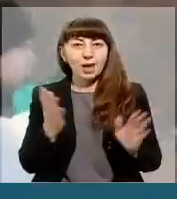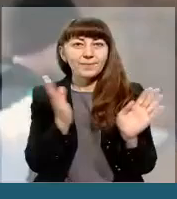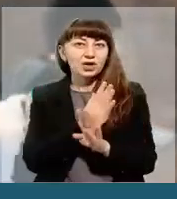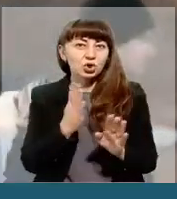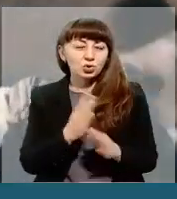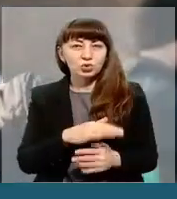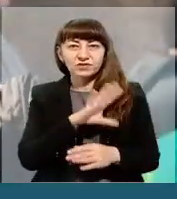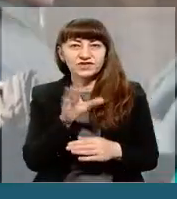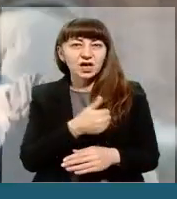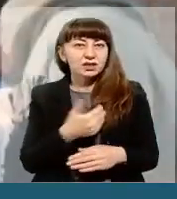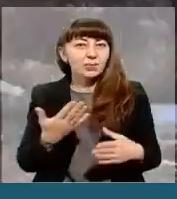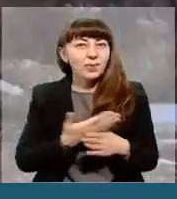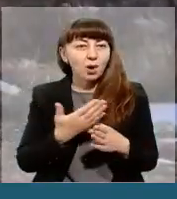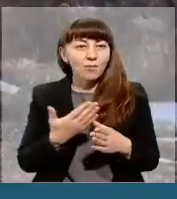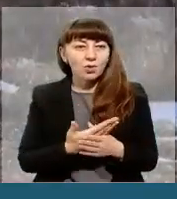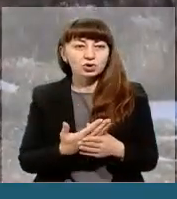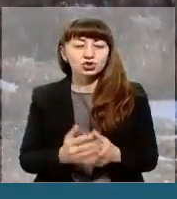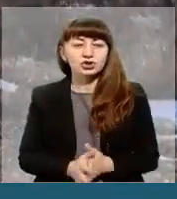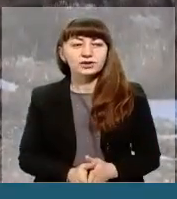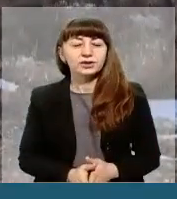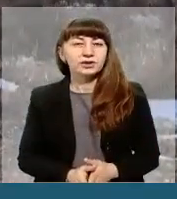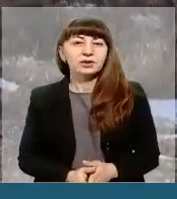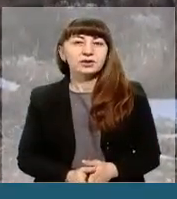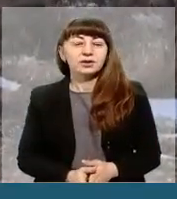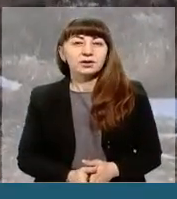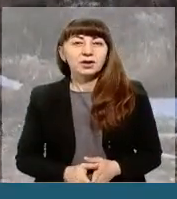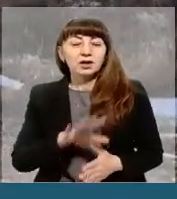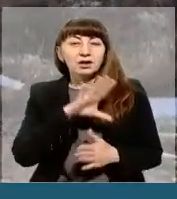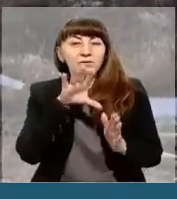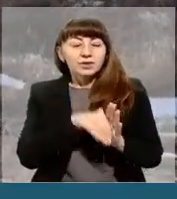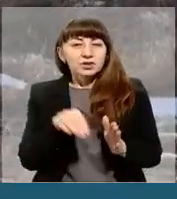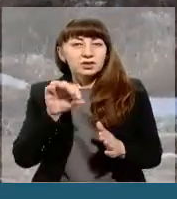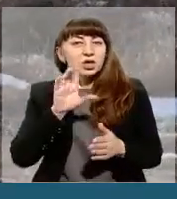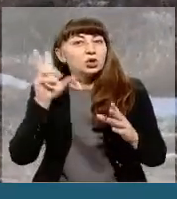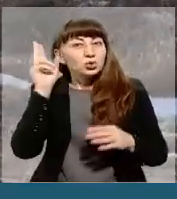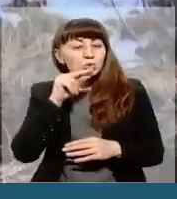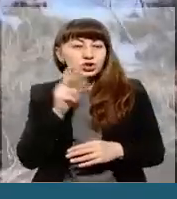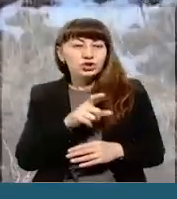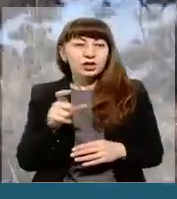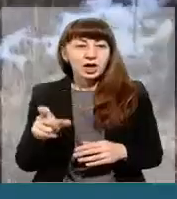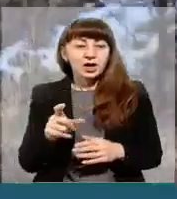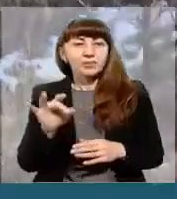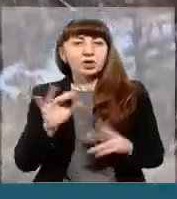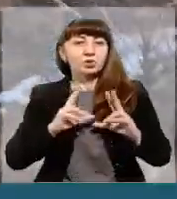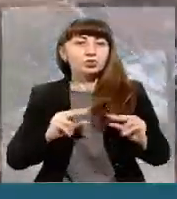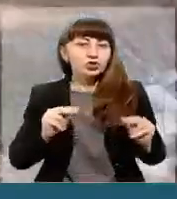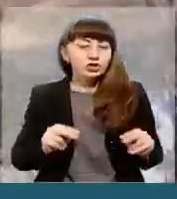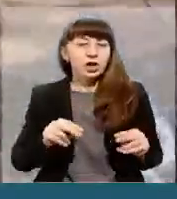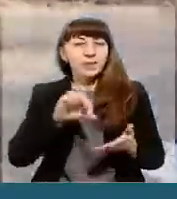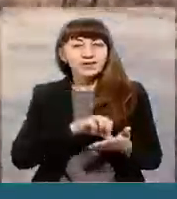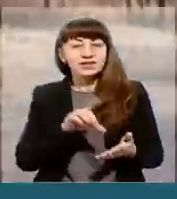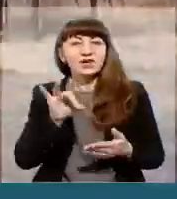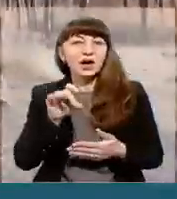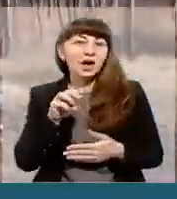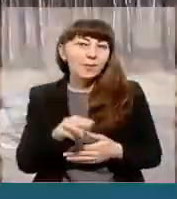хотят как-то помочь, вложить что-то. Вместе с учениками на субботнике учителя, представители Дома культуры, сельской библиотеки и